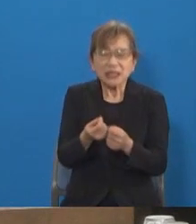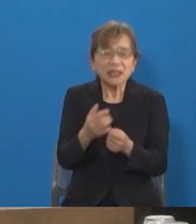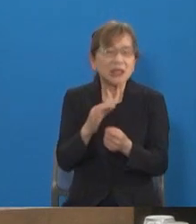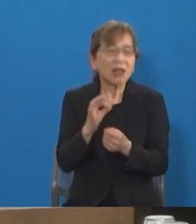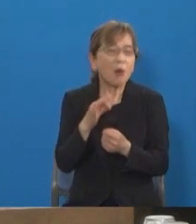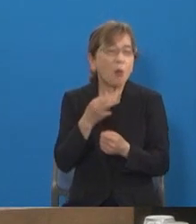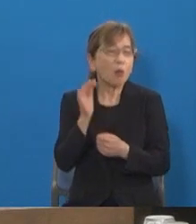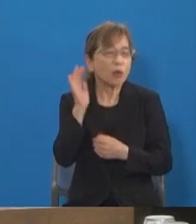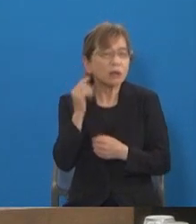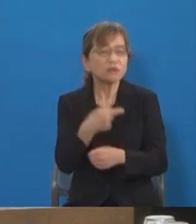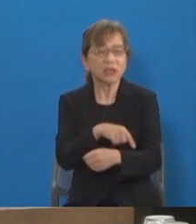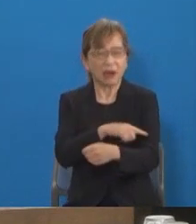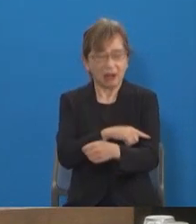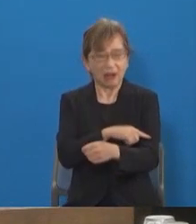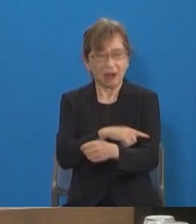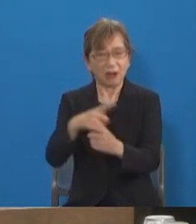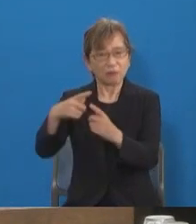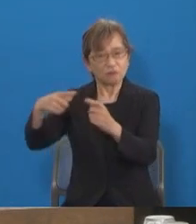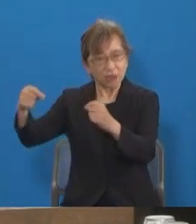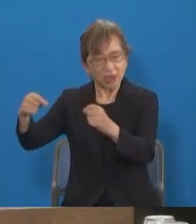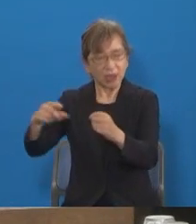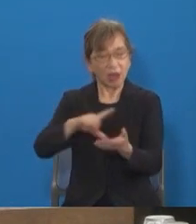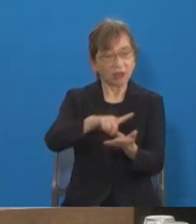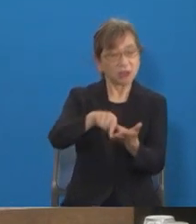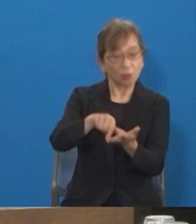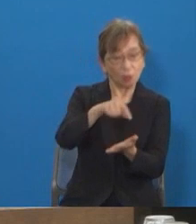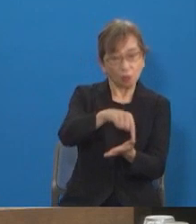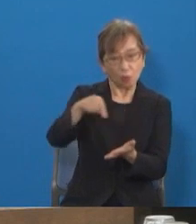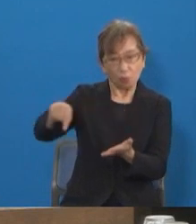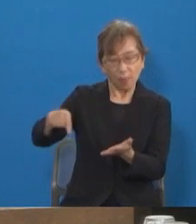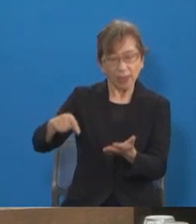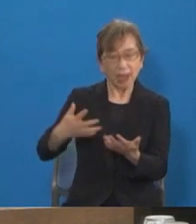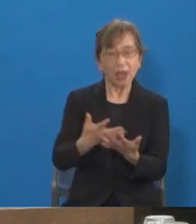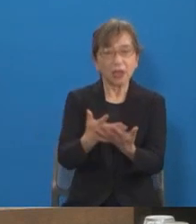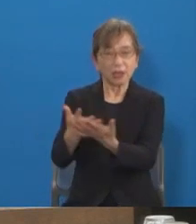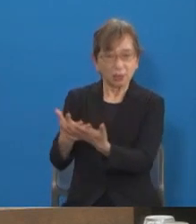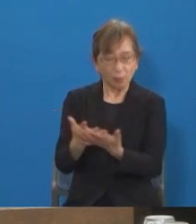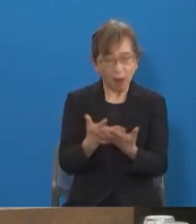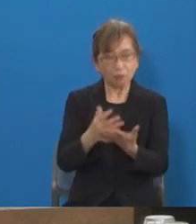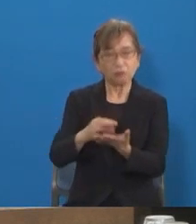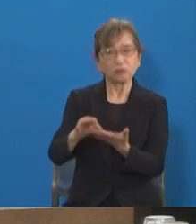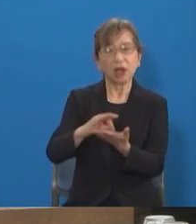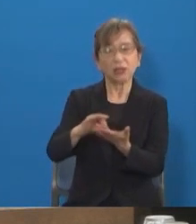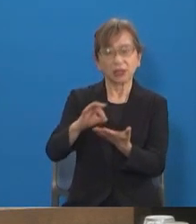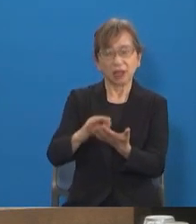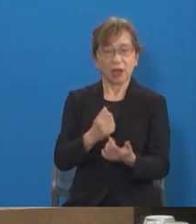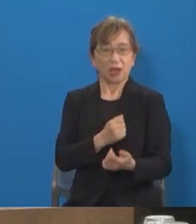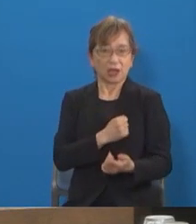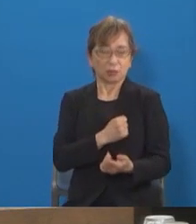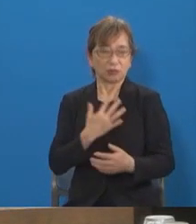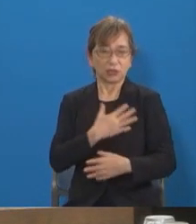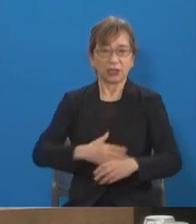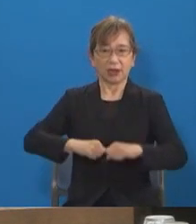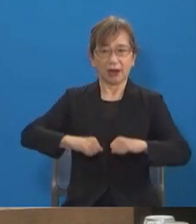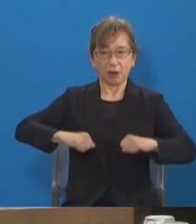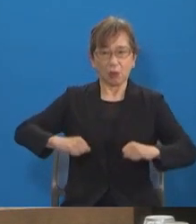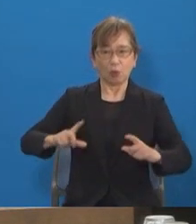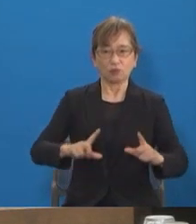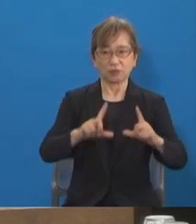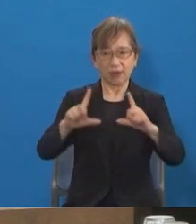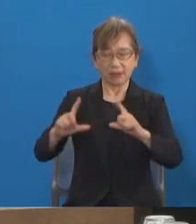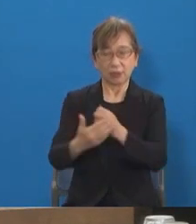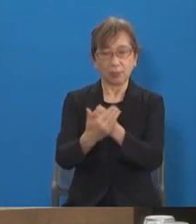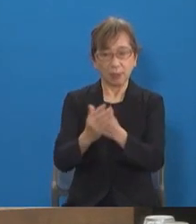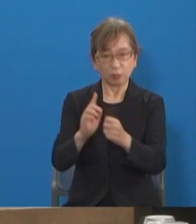く力と、国政から地方に至る幅広いネットワーク力を発揮しながら、命、健康、暮らしを守